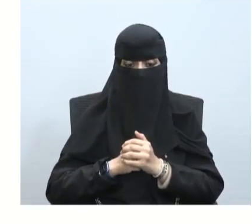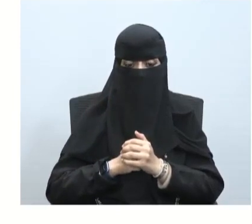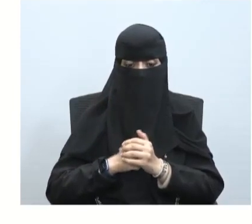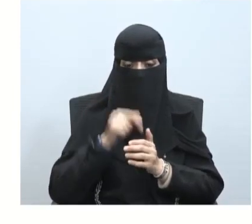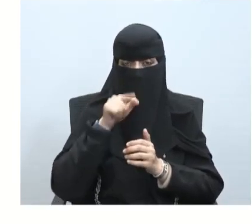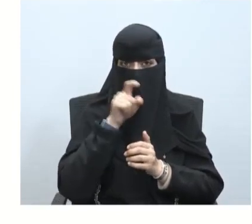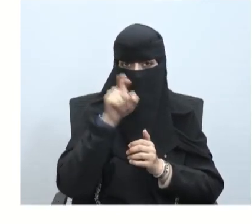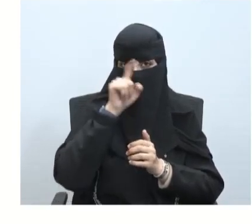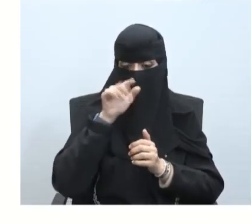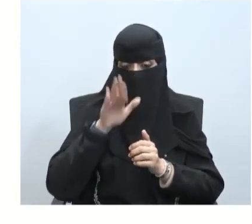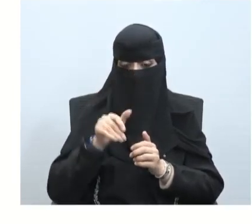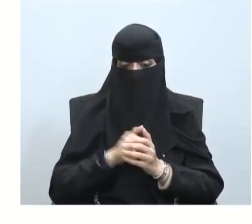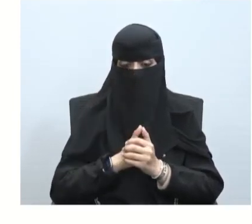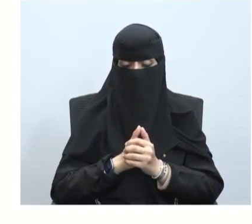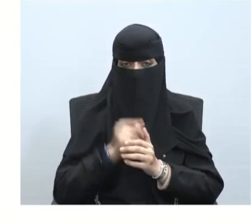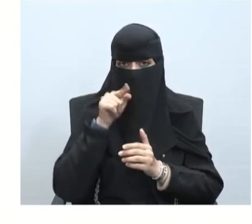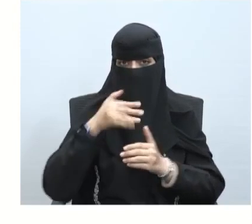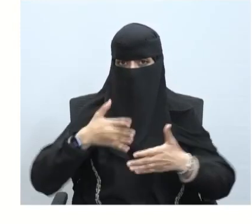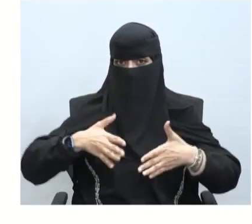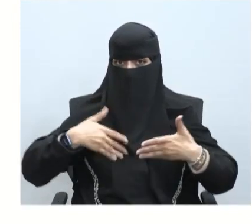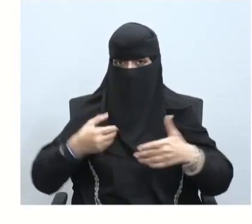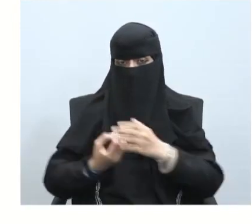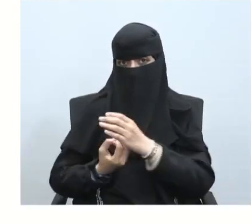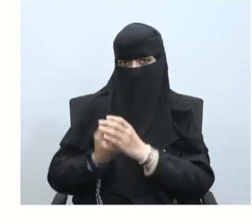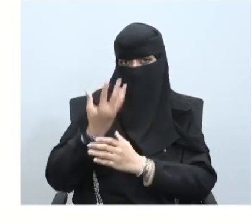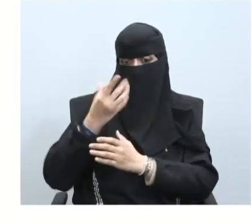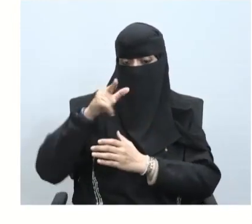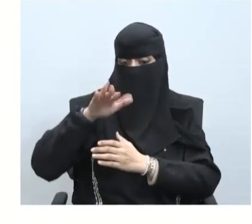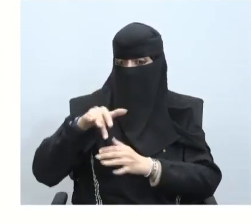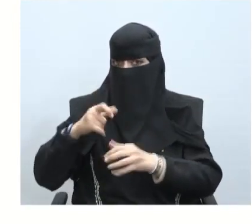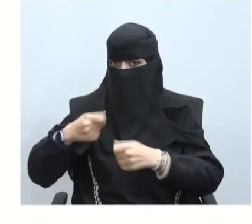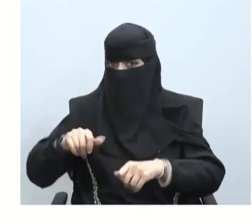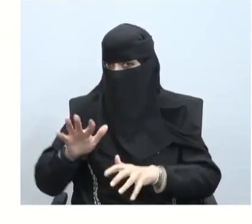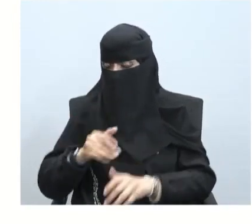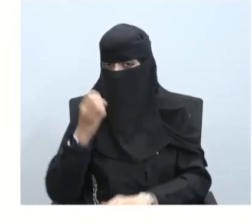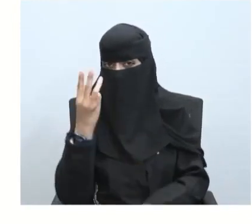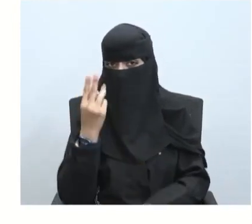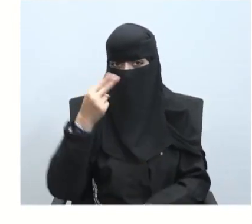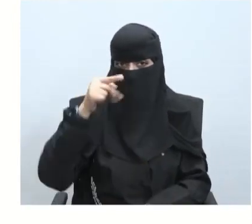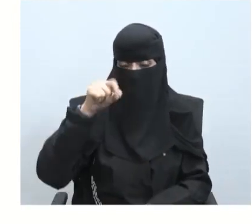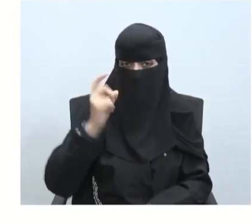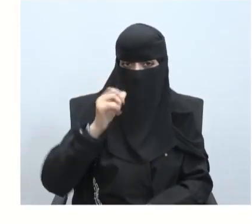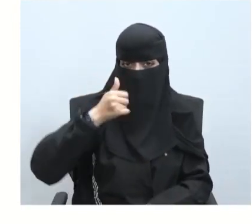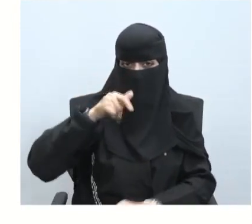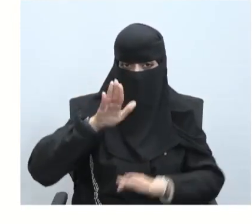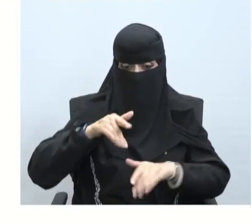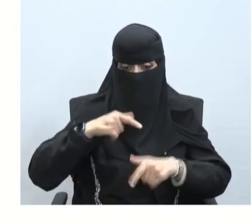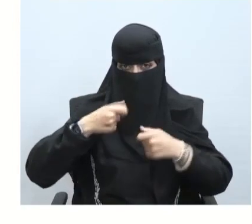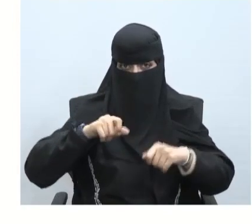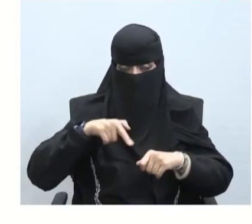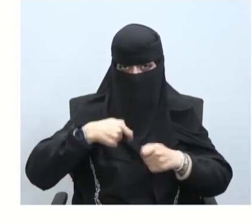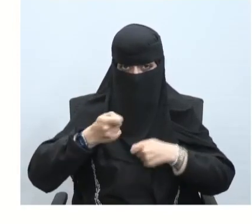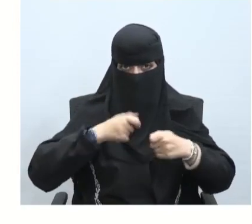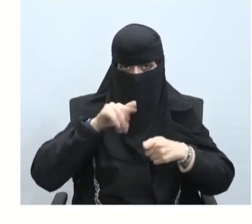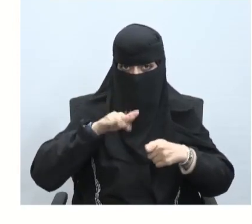في هذا السؤال لدينا هذا الشيء ثمنه كم 23 ريالا هل تكفي هذه النقود